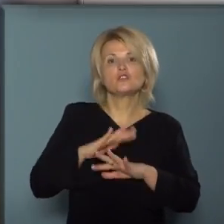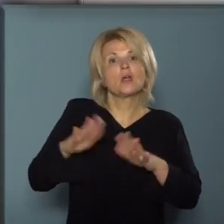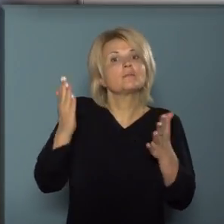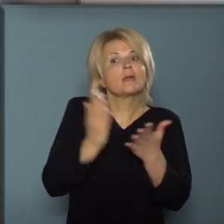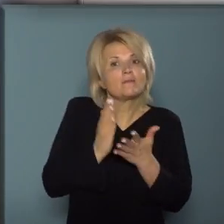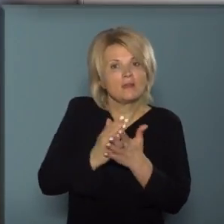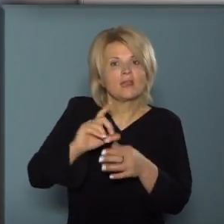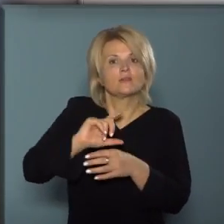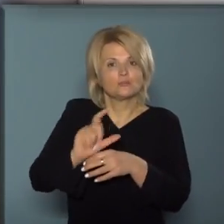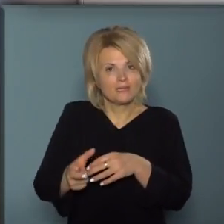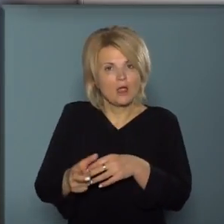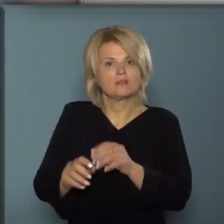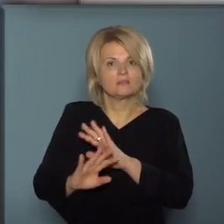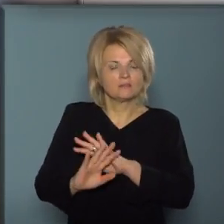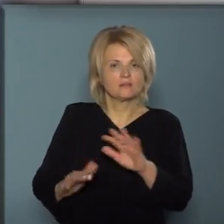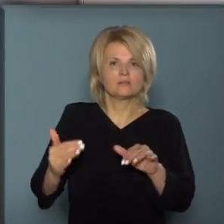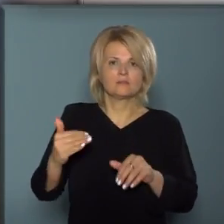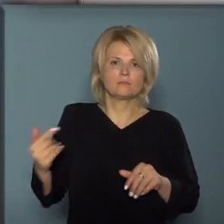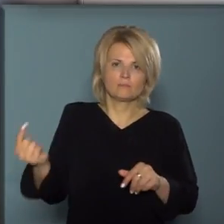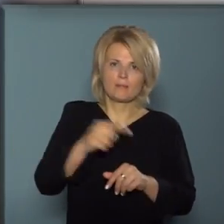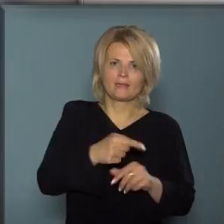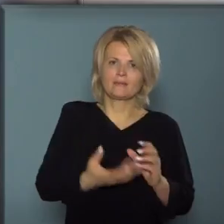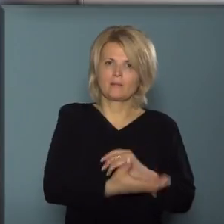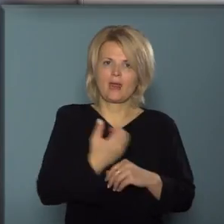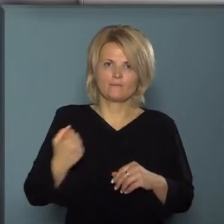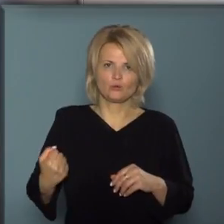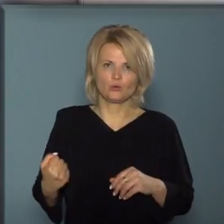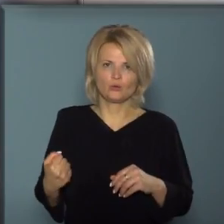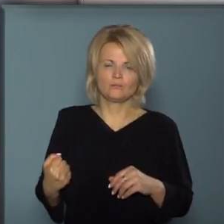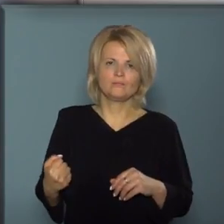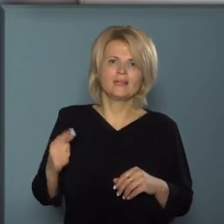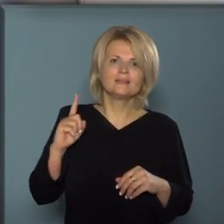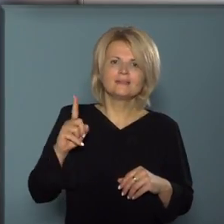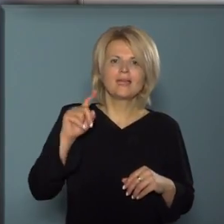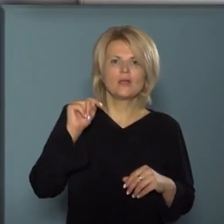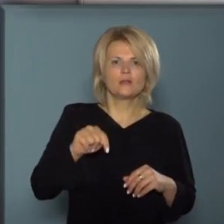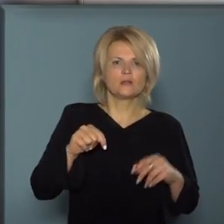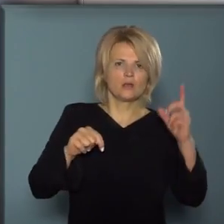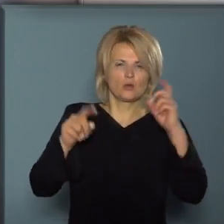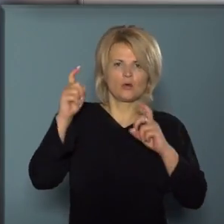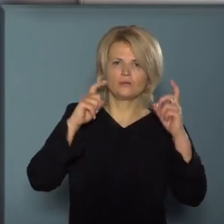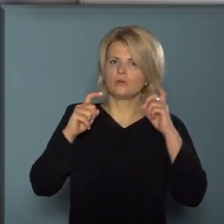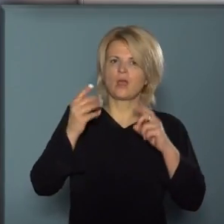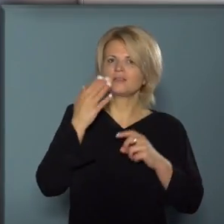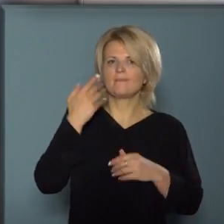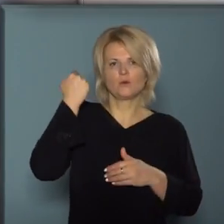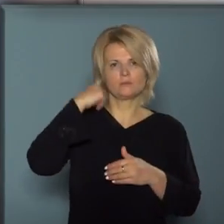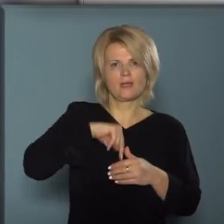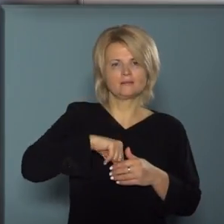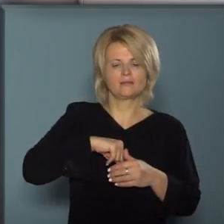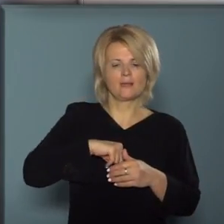miatt? Nekik a megfelelés miatt? Így van. De az a gondolat még nem volt bennem, hogy én